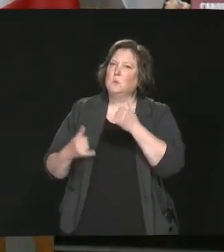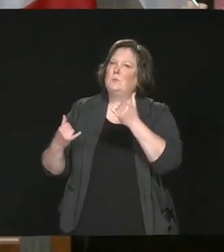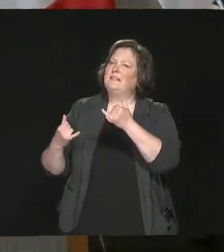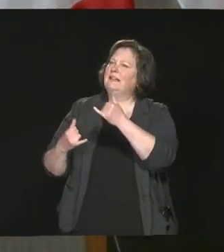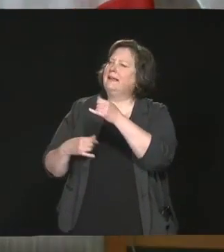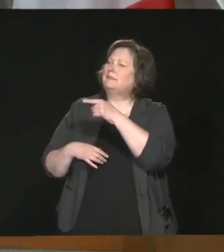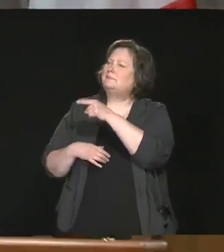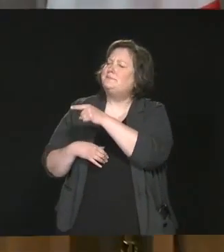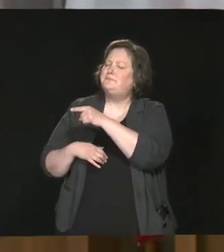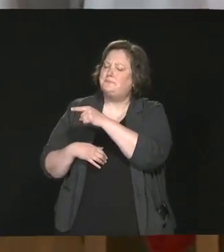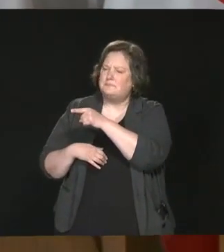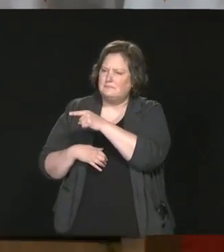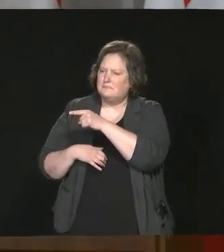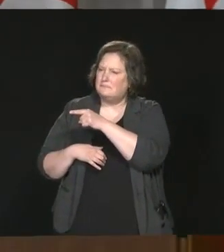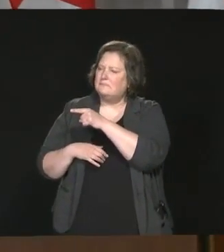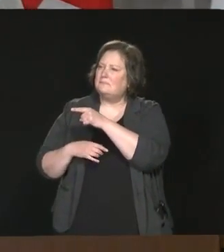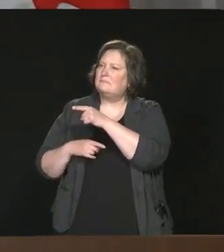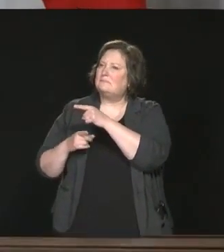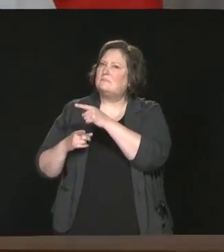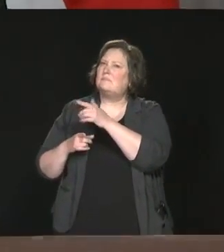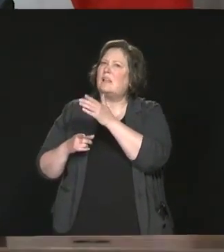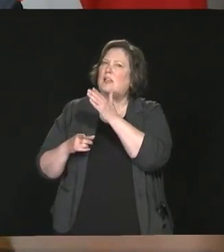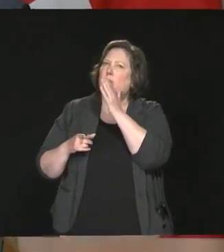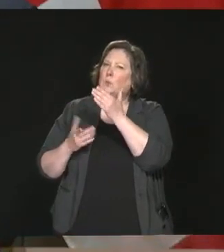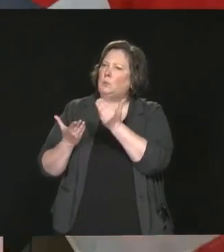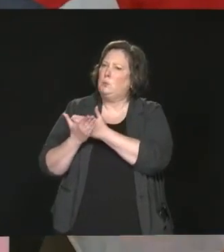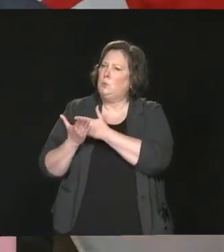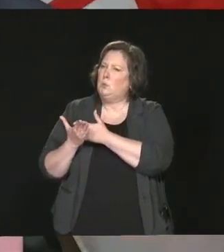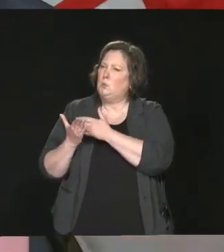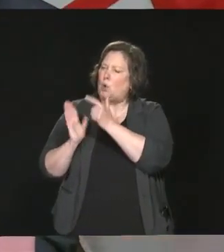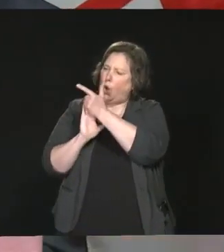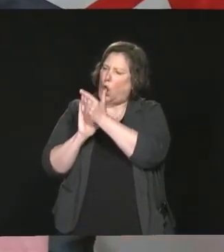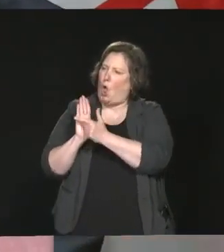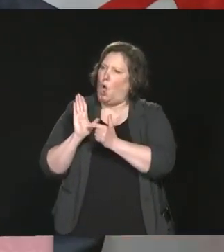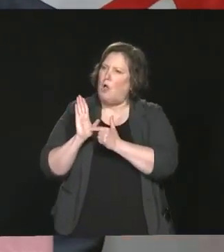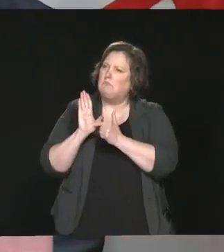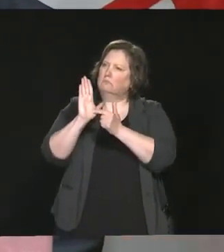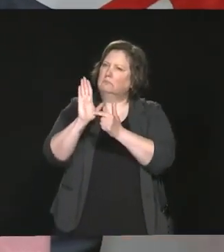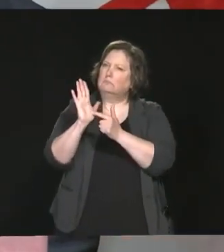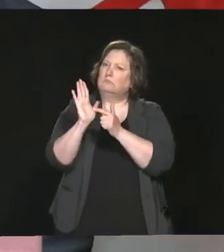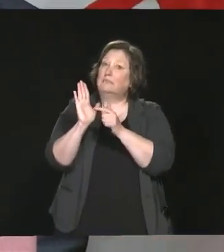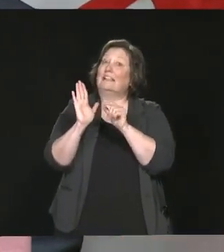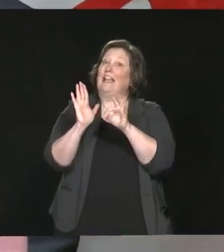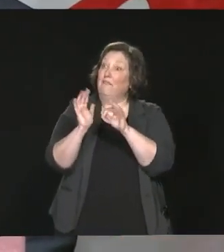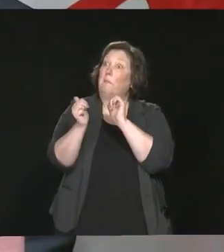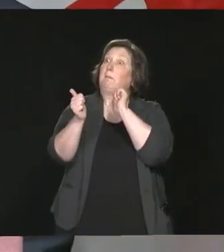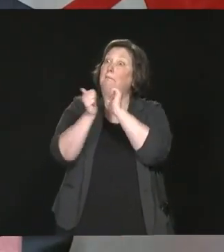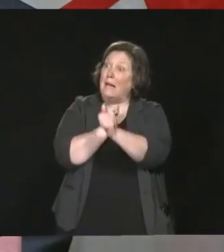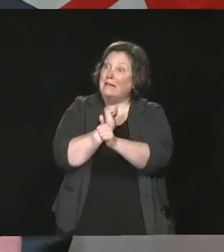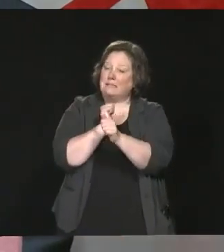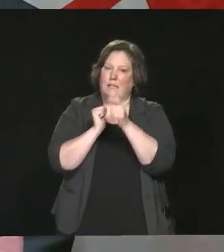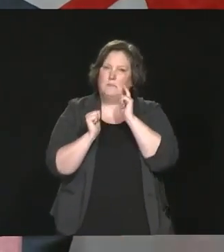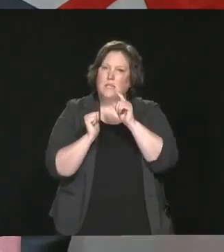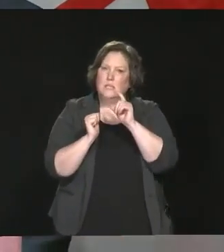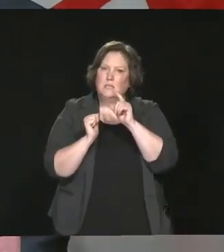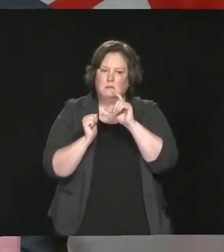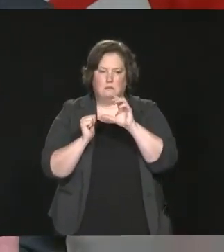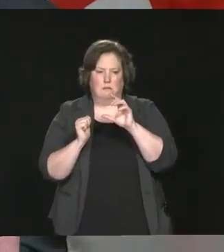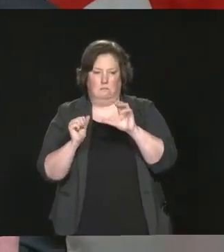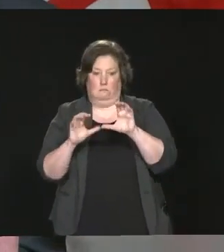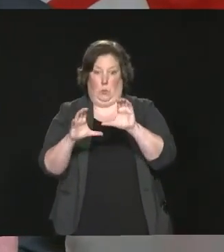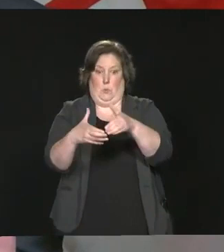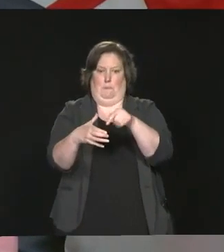les fraudeurs de la PCU. J'aimerais savoir, vous expliquez que vous n'allez pas pénaliser les erreurs de bonne